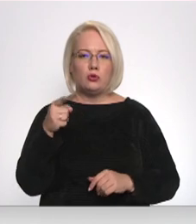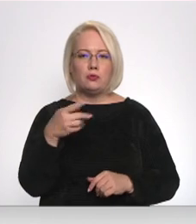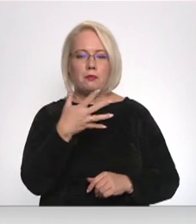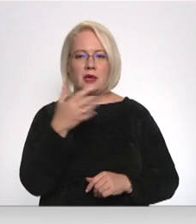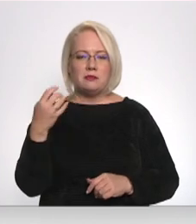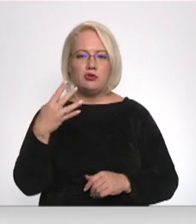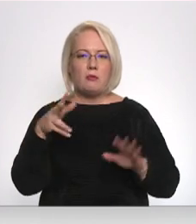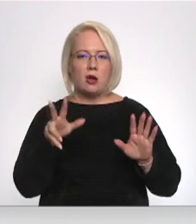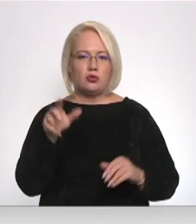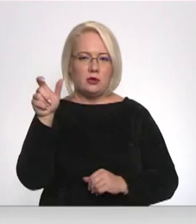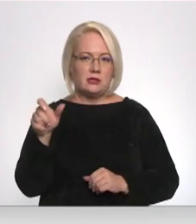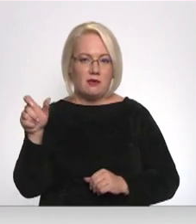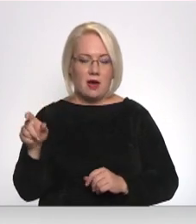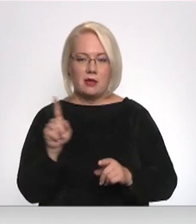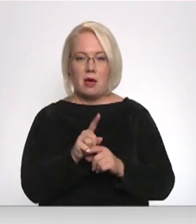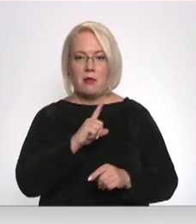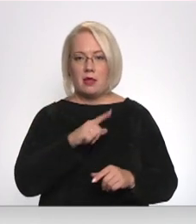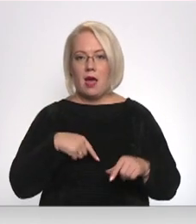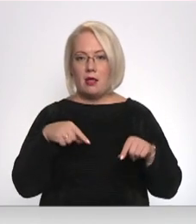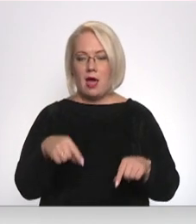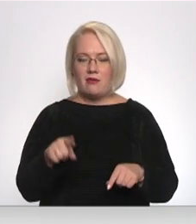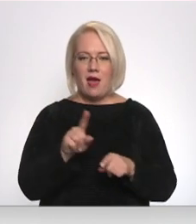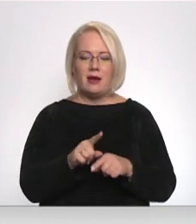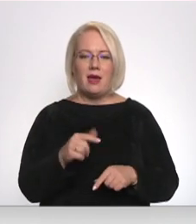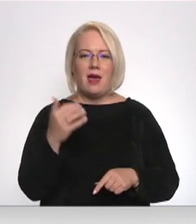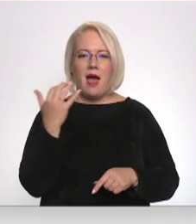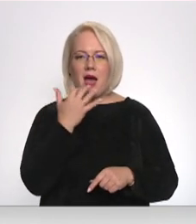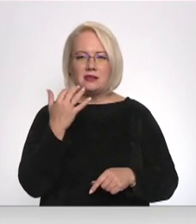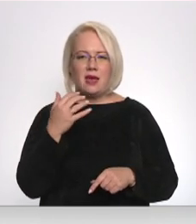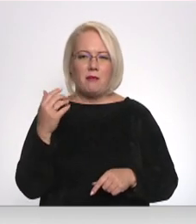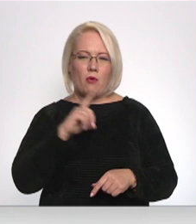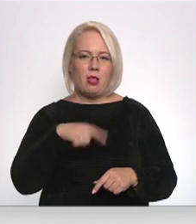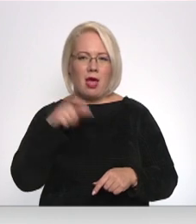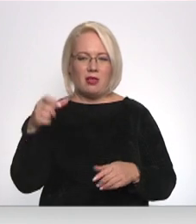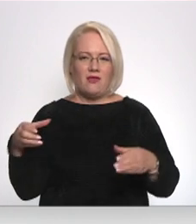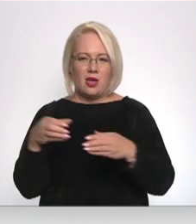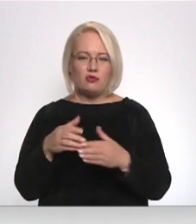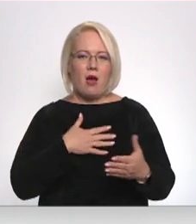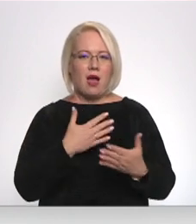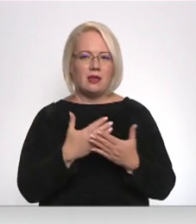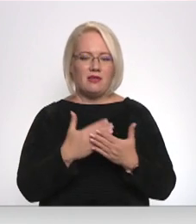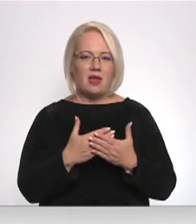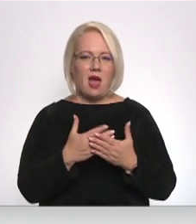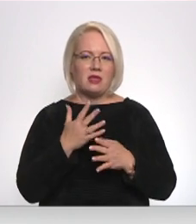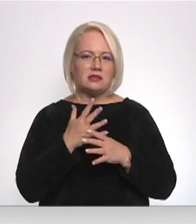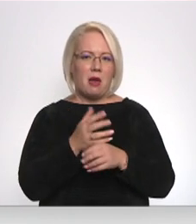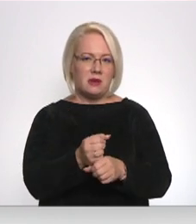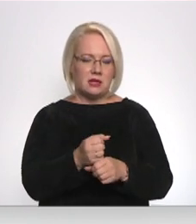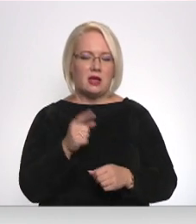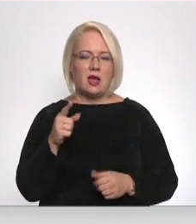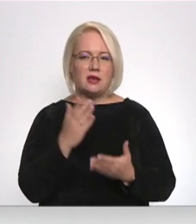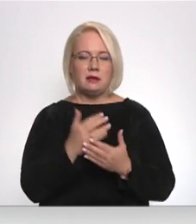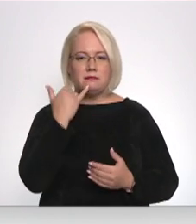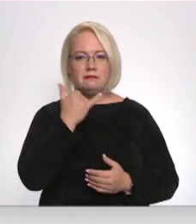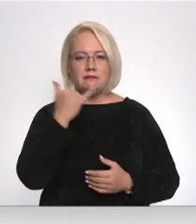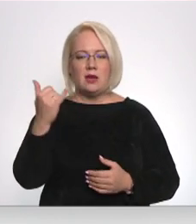158,548 pilsoņi. Taču tāpat kā Latvijā, arī diasporā vēlēšana aktivitāte arvien samazinās. Esam sazinājušies ar mūsu korespondenti